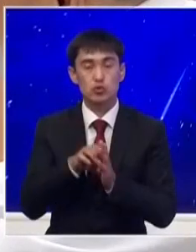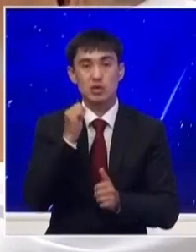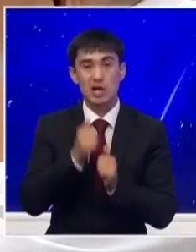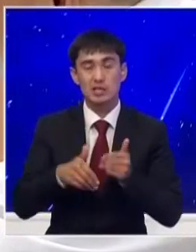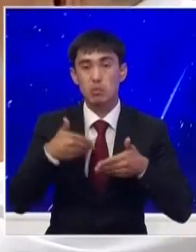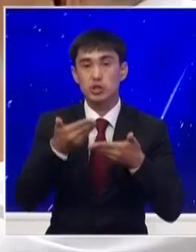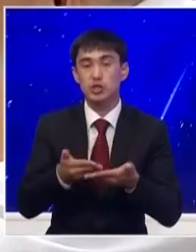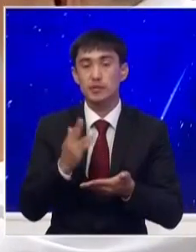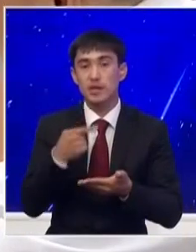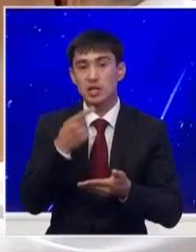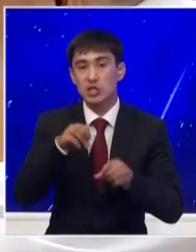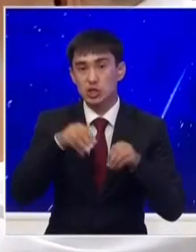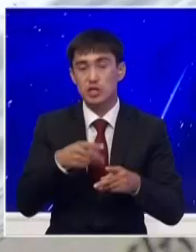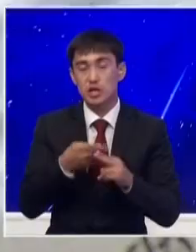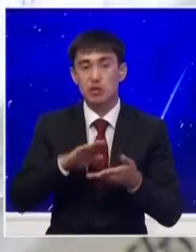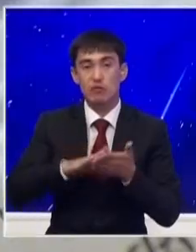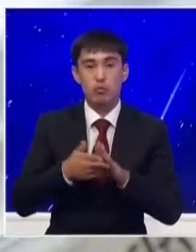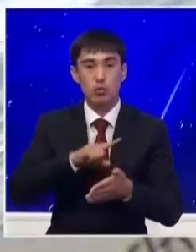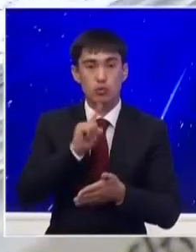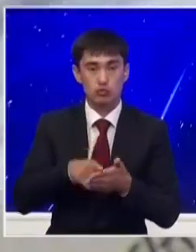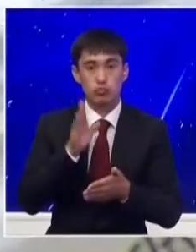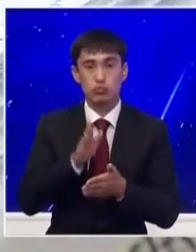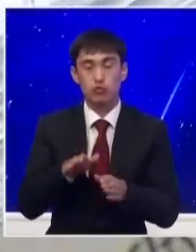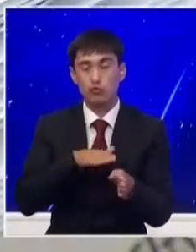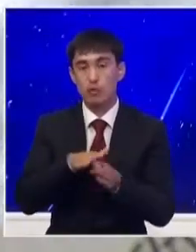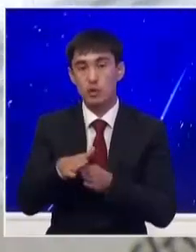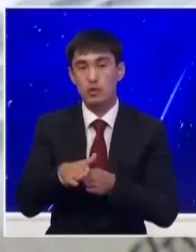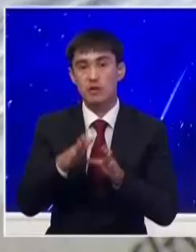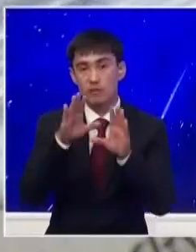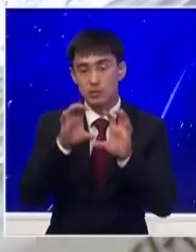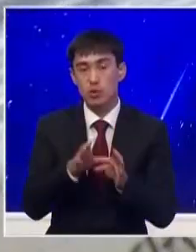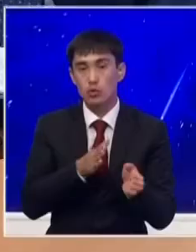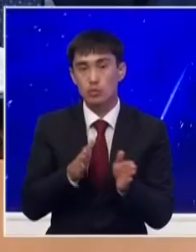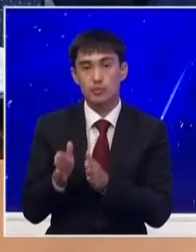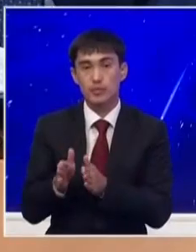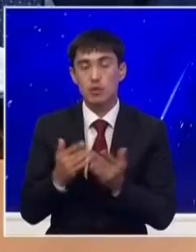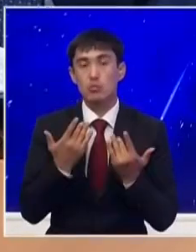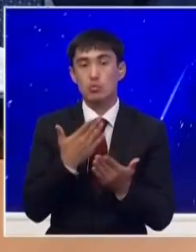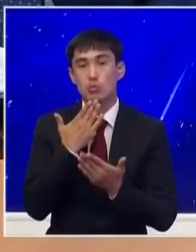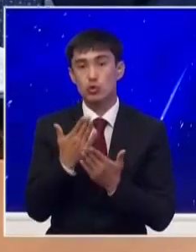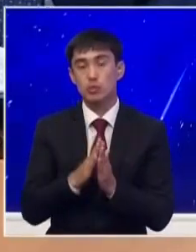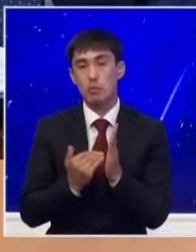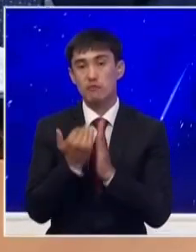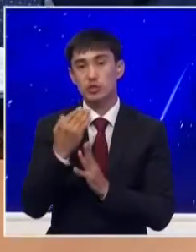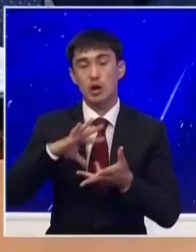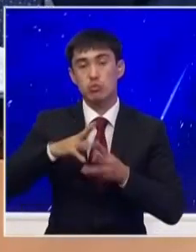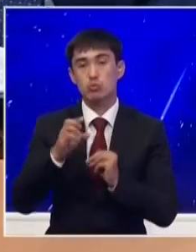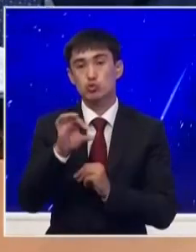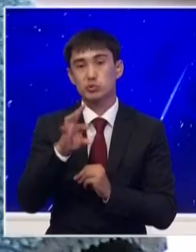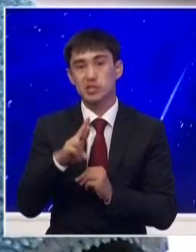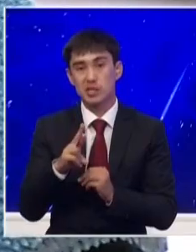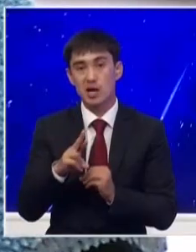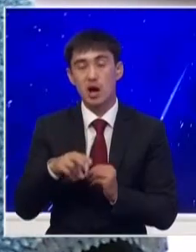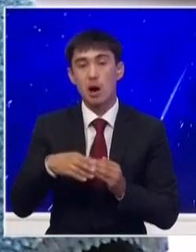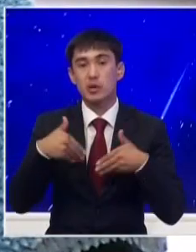каждое обращение, отметил, что решение данных вопросов будет осуществлено в рамках закона. С просьбой о повышении объема субсидирования